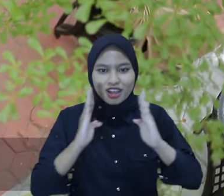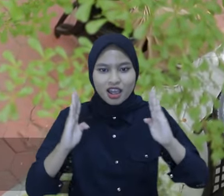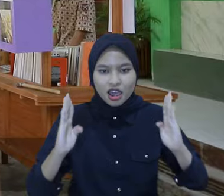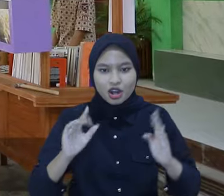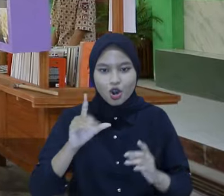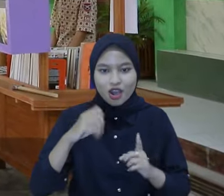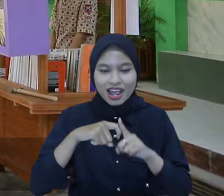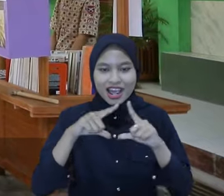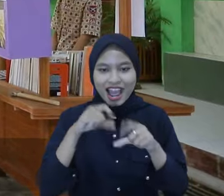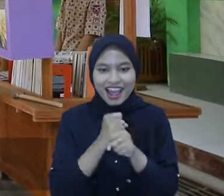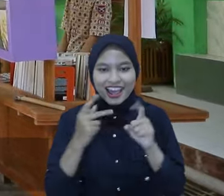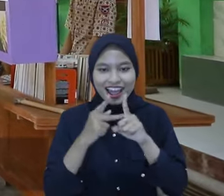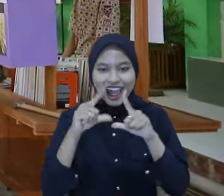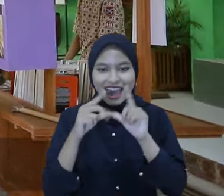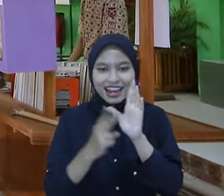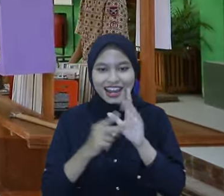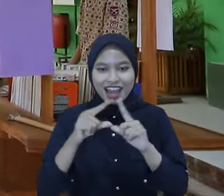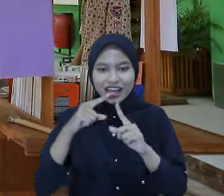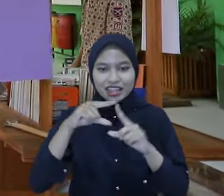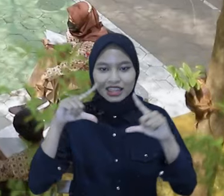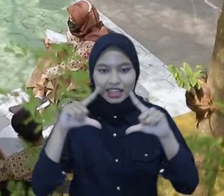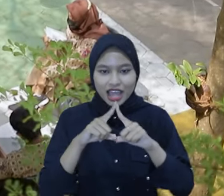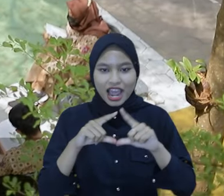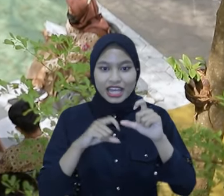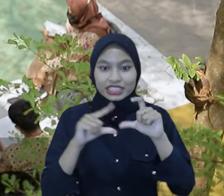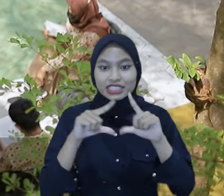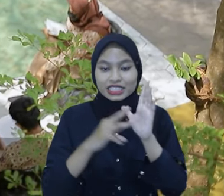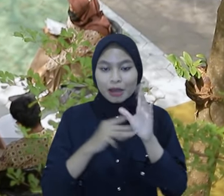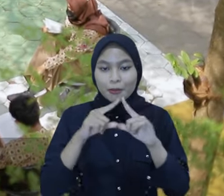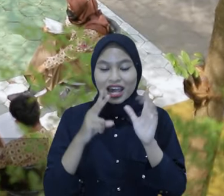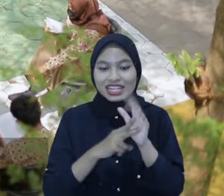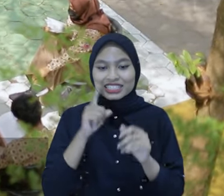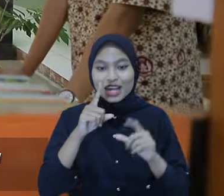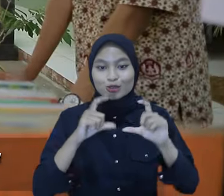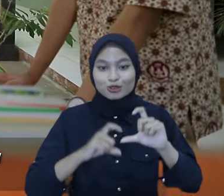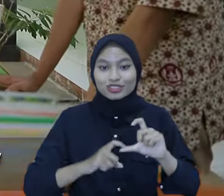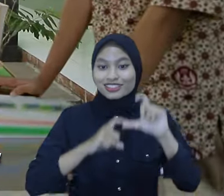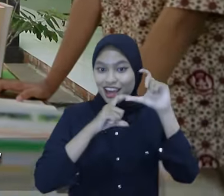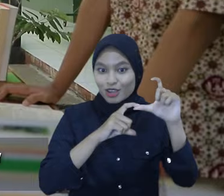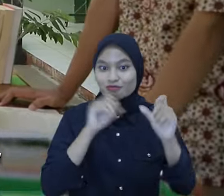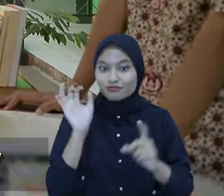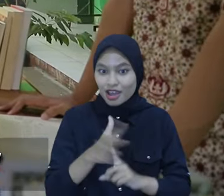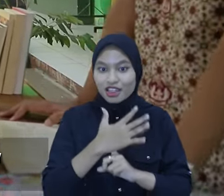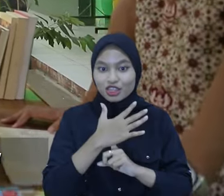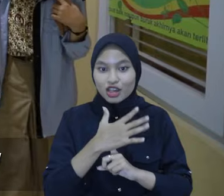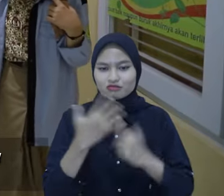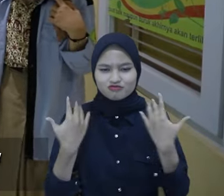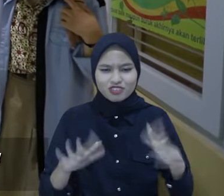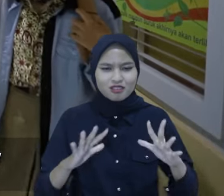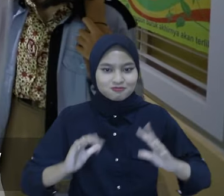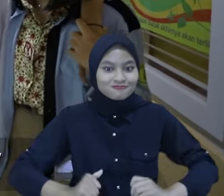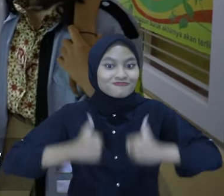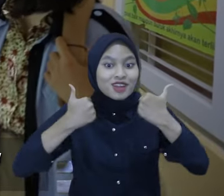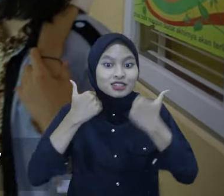Perpustakaan Lokagana SMA Negeri 1 Sedayu Bantul yang telah berhasil mengembangkan